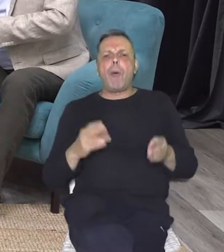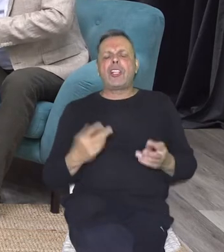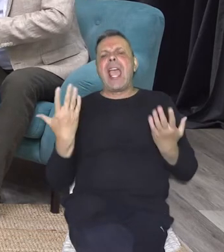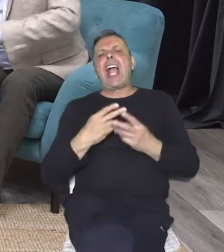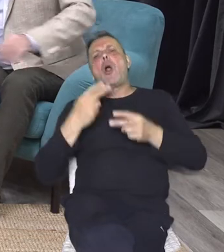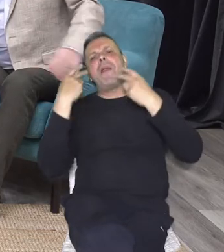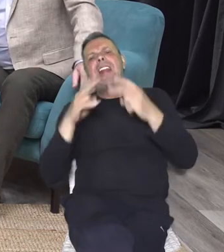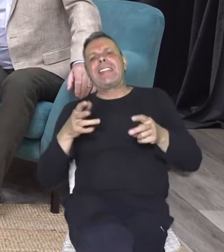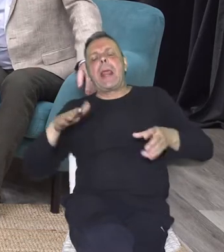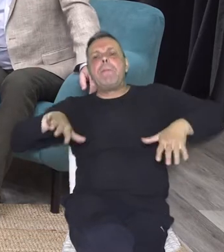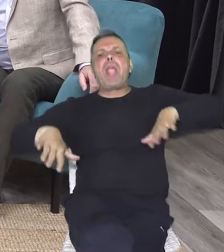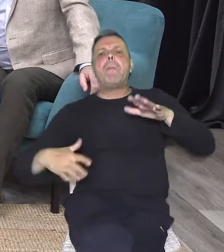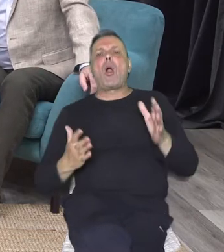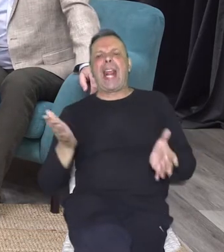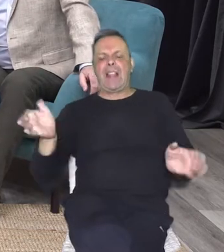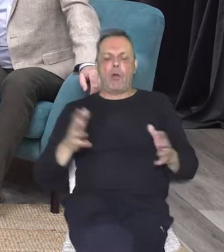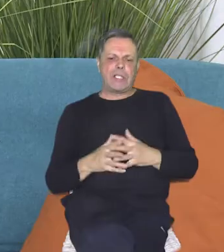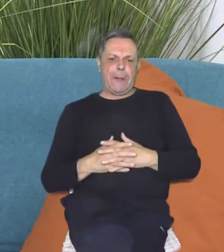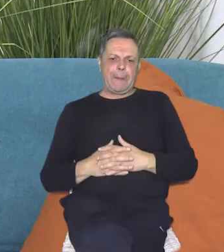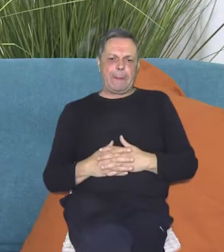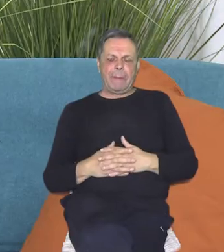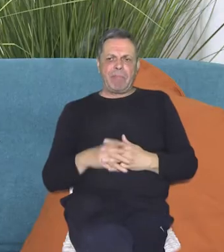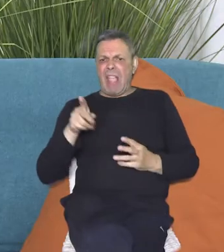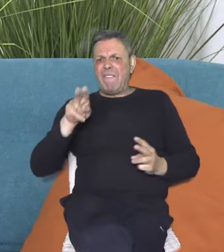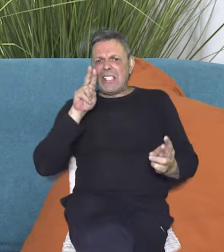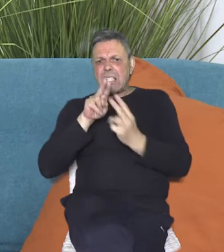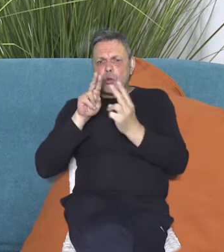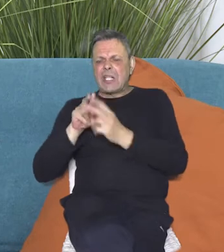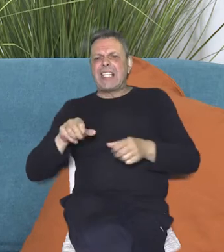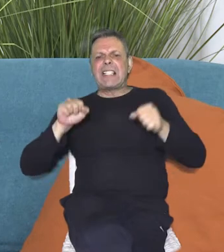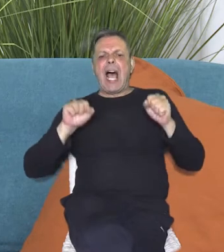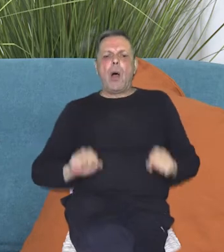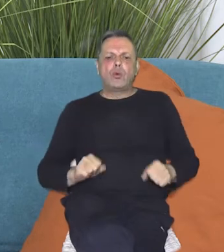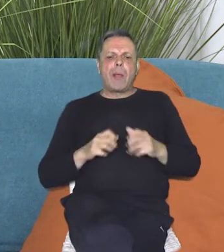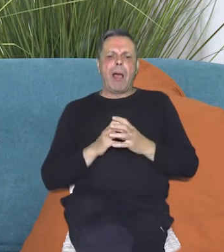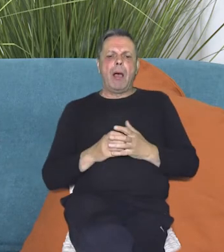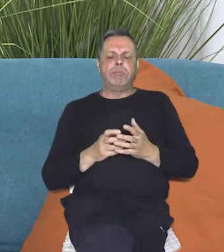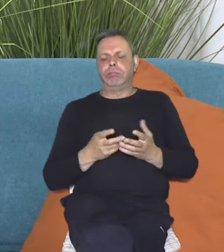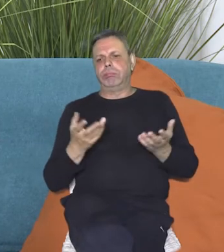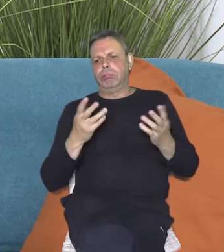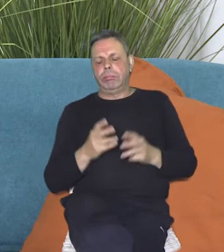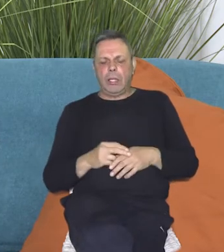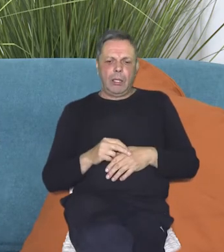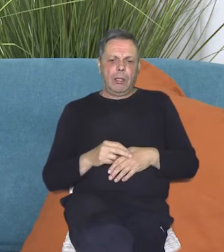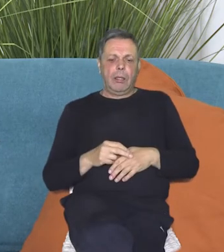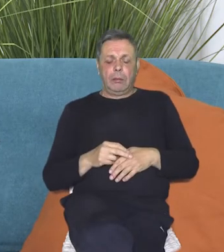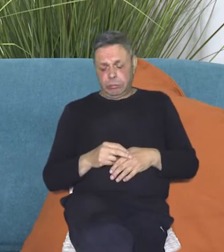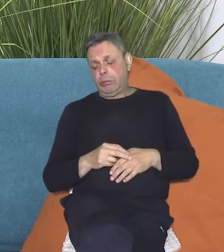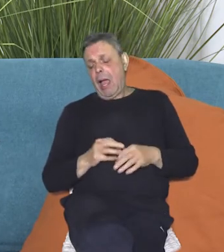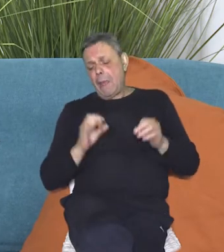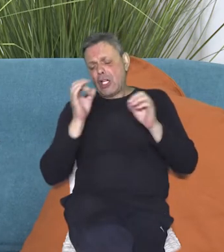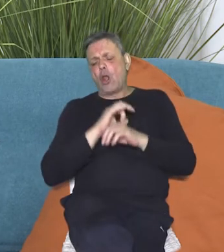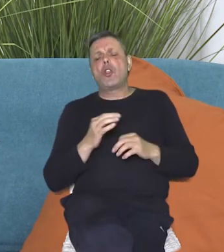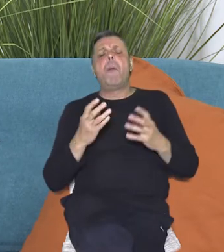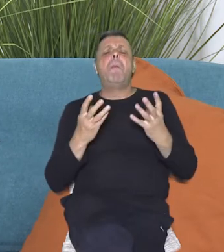da vrate tu pokretljivost, to je bit, jel? Susretali ste se s autoimunim bolestima? A jesam, kako ne, nažalost,